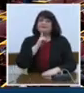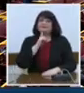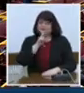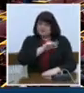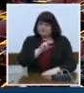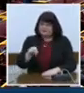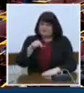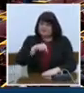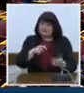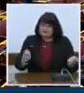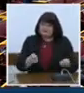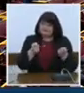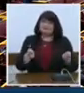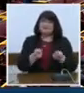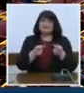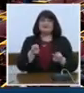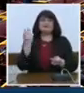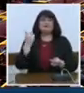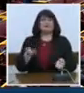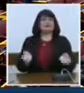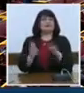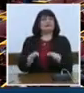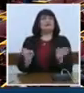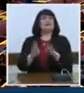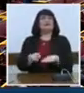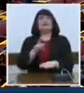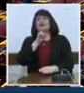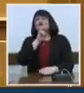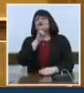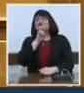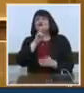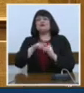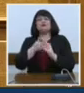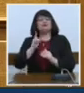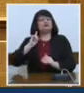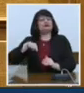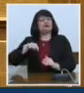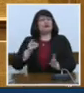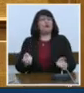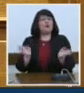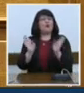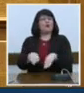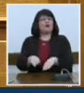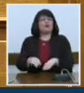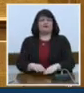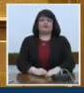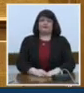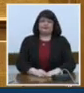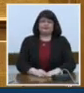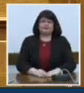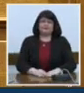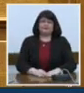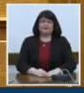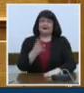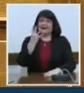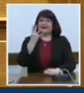συνέβαιναν τα σκέπαζε η αδιαφορία. Το κίνημα MeToo ξεκίνησε πριν από 4